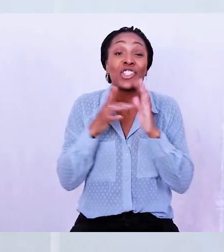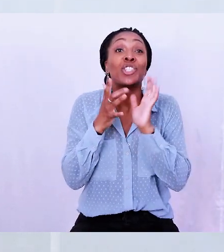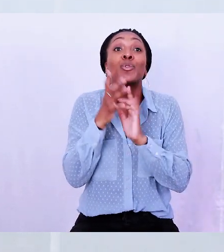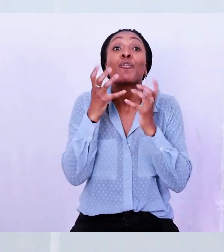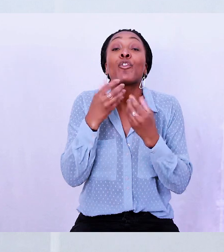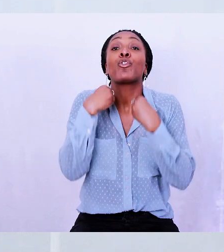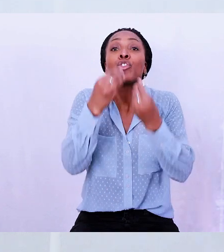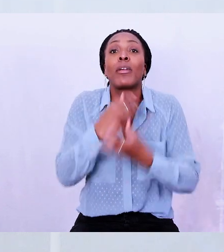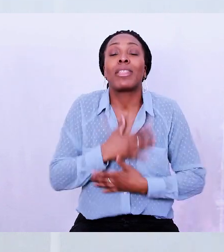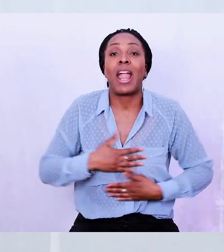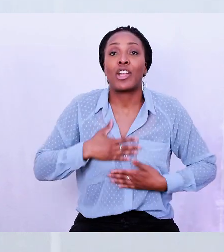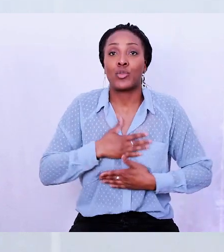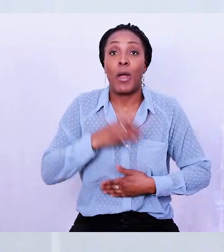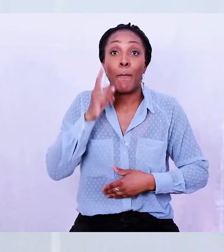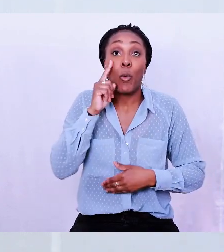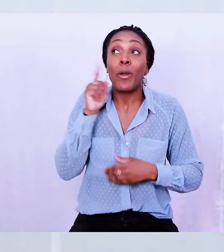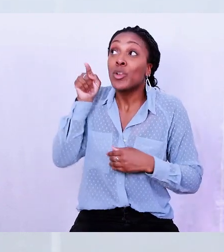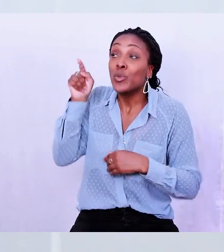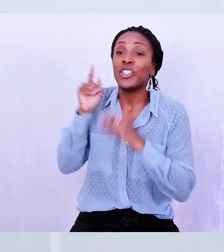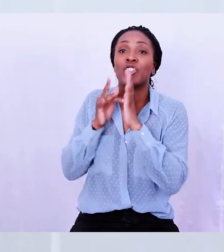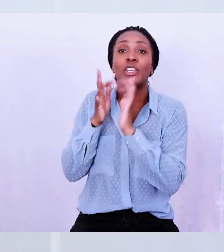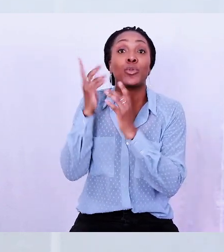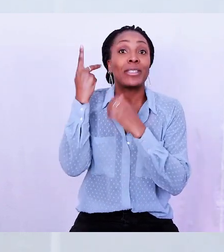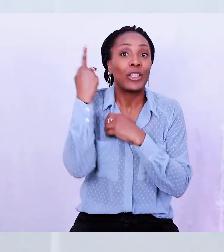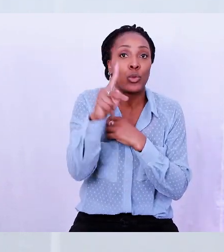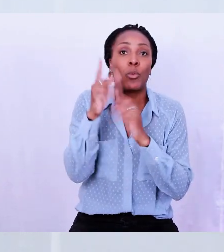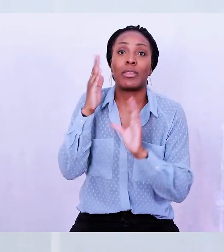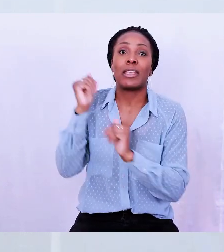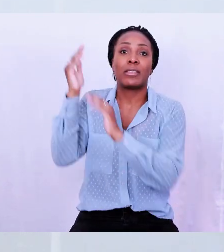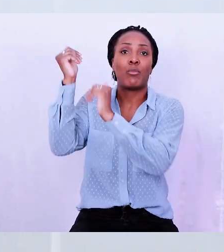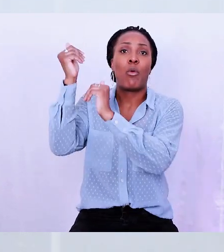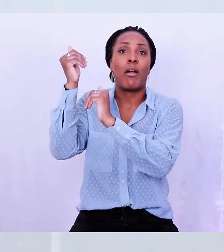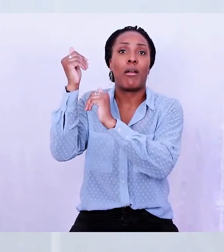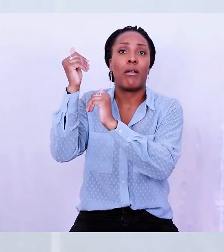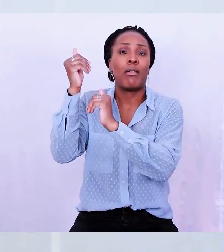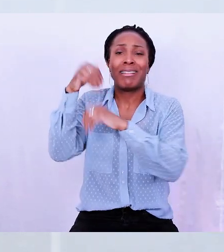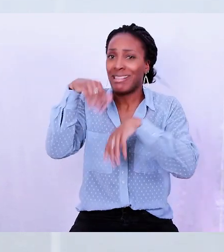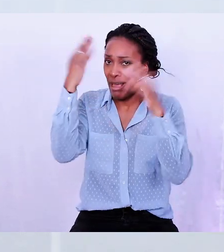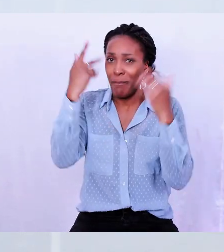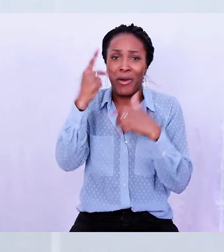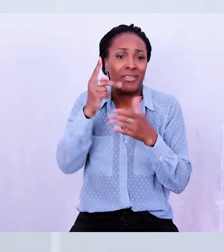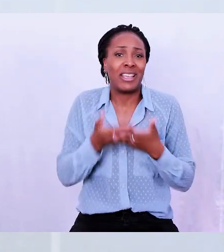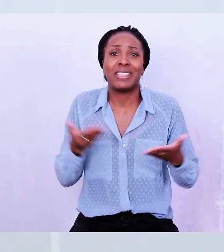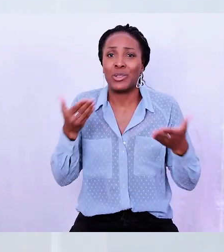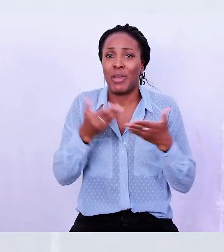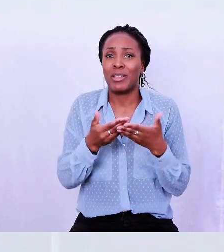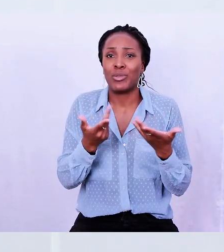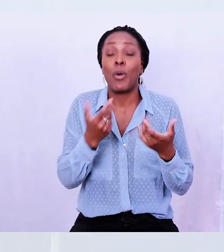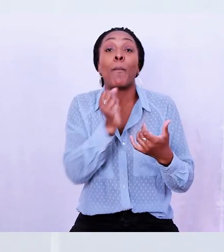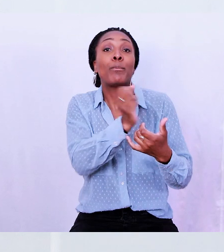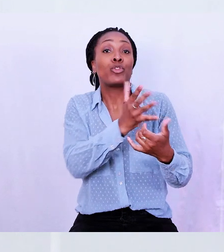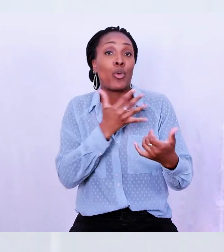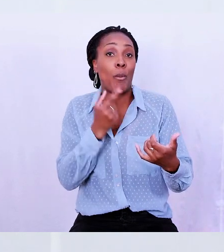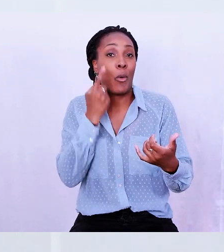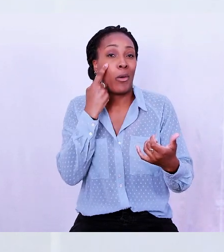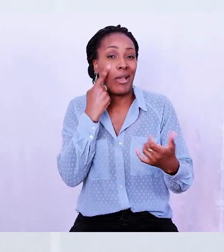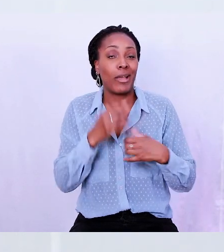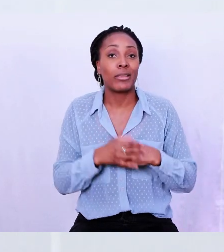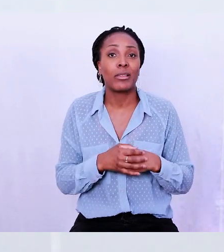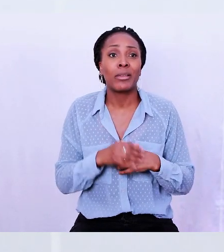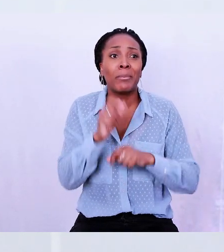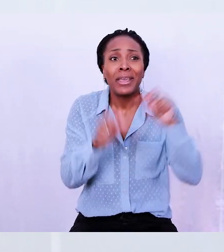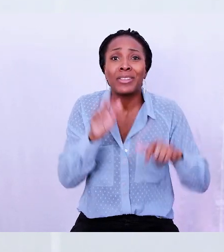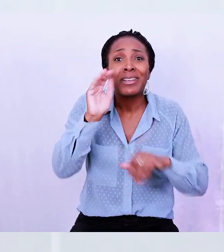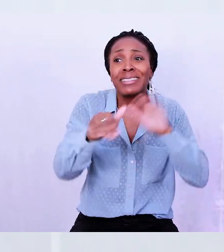lui, parce qu'il est ton espoir et ton espérance, quelle que soit ta situation. Psaume 33, versets 1 à 4. Juste,